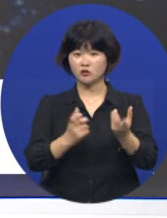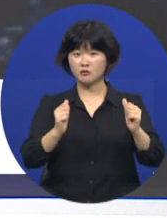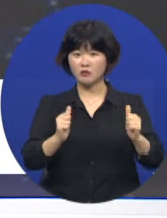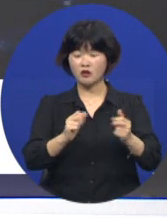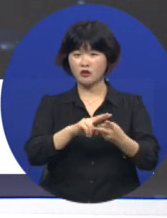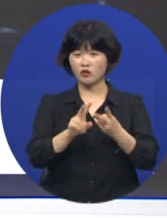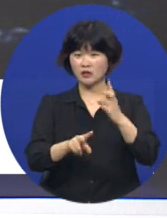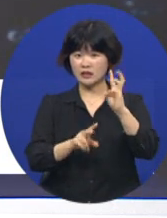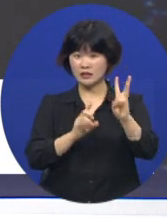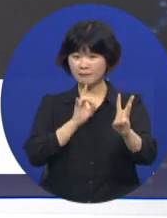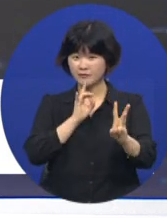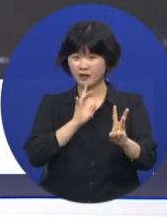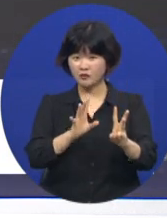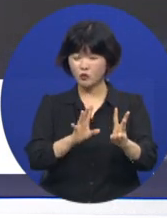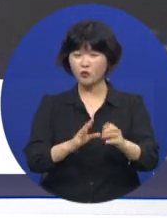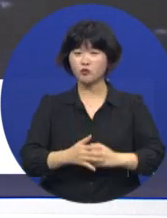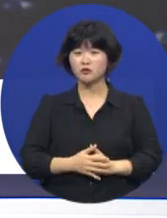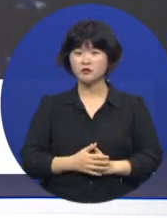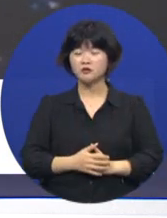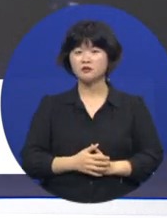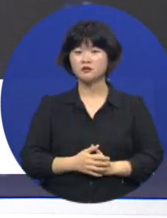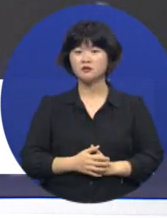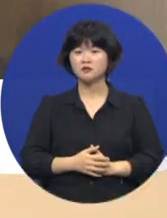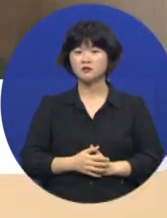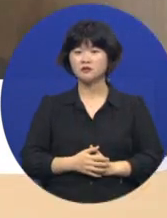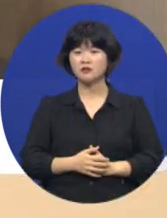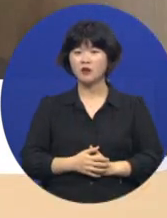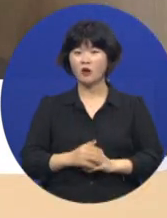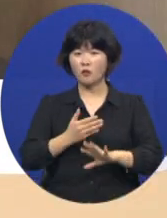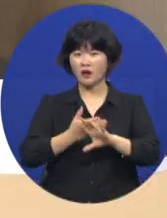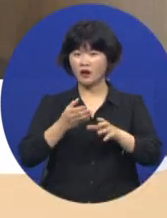제주지방법원 형사 3단도 김연경 부장판사는